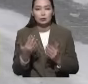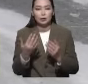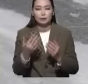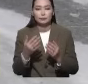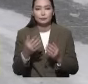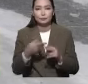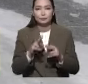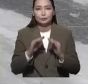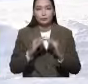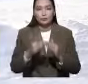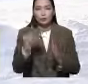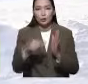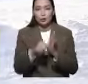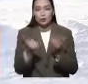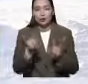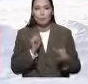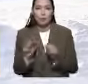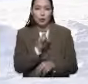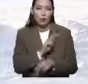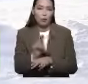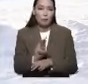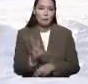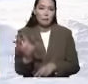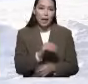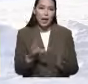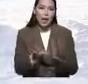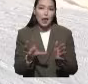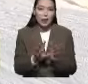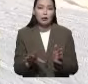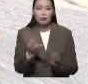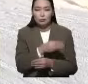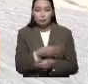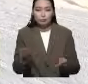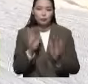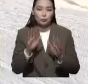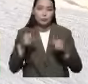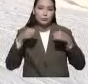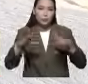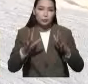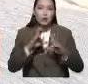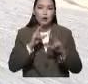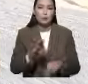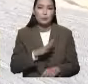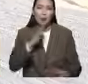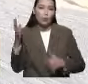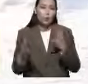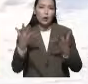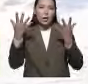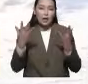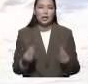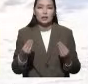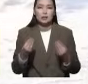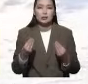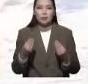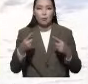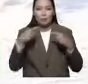қазір жұмыс істеп жатыр. Бүгін барлығына электр энергиясы беріледі дейді жауаптылар. Ал боран кезінде малшы жоғалып кеткен, оны